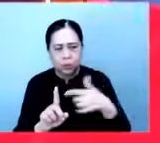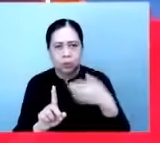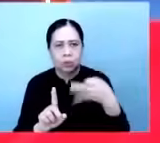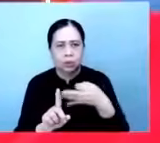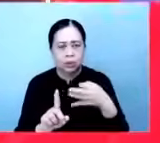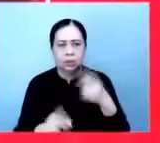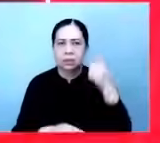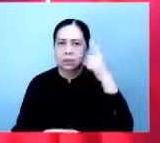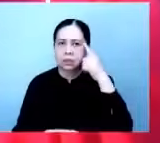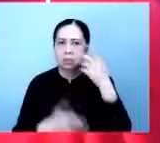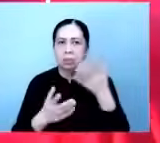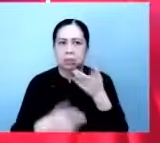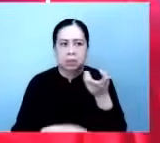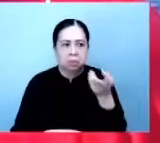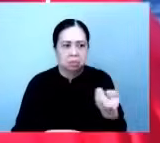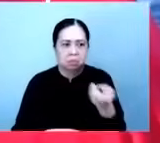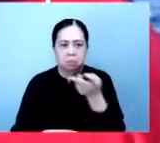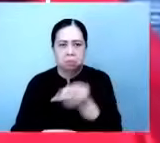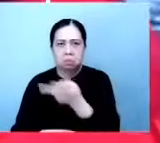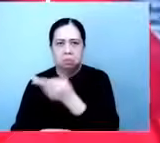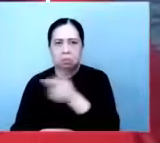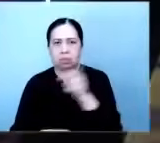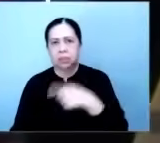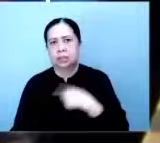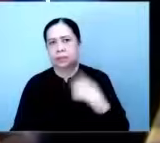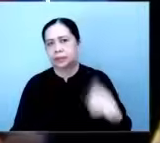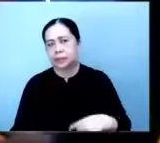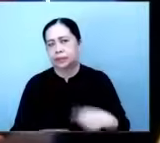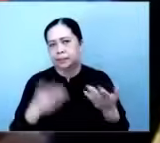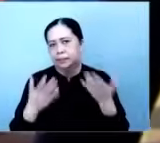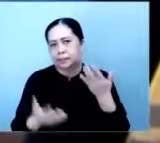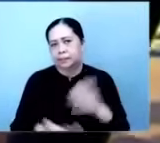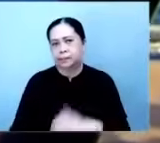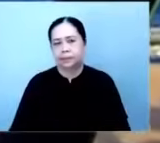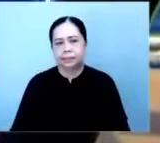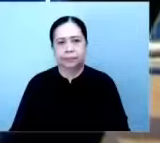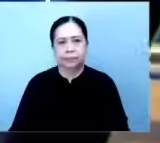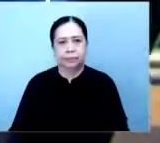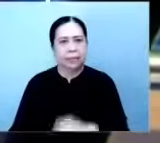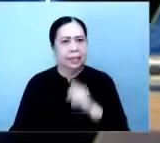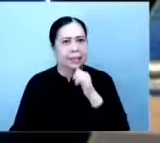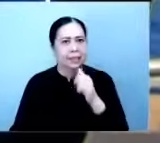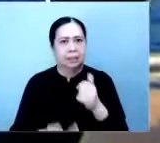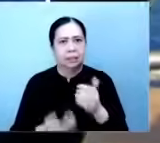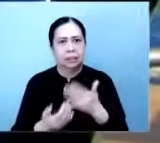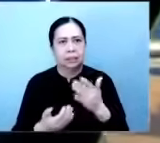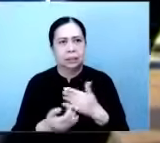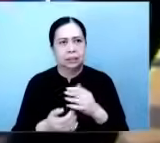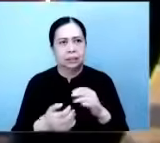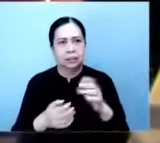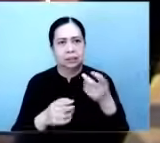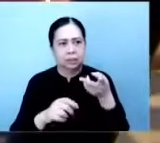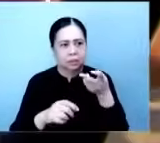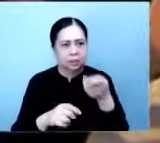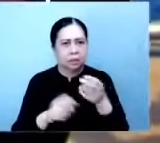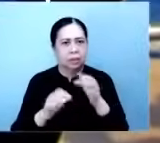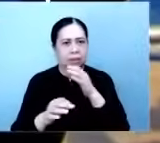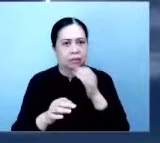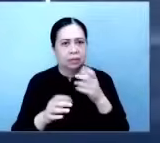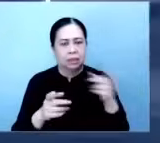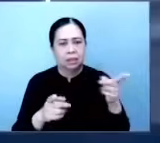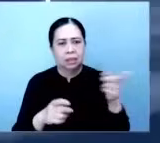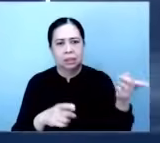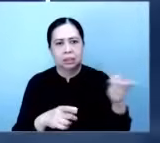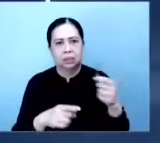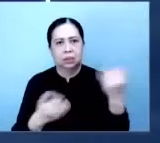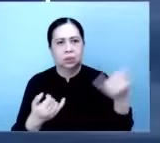mangingisda, pinutol ng mga barko ng China ang mga payaw. Hindi naman basta-basta makuputol yung payaw, sir, kung hindi nasabitan ng kanilang long line.